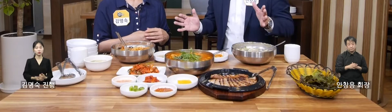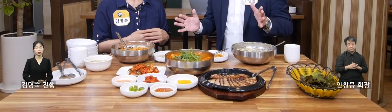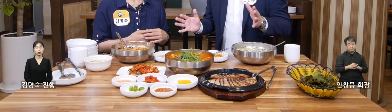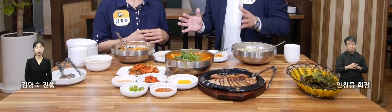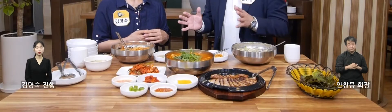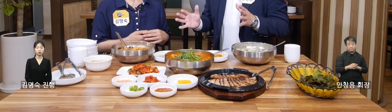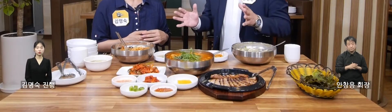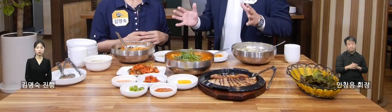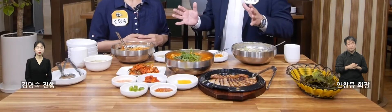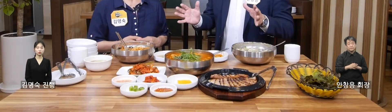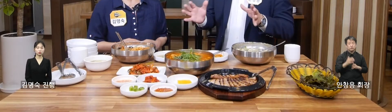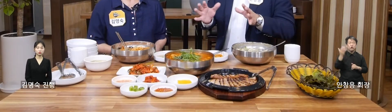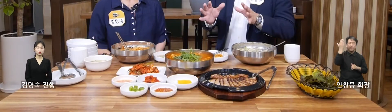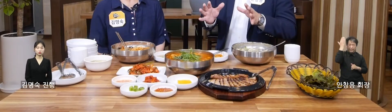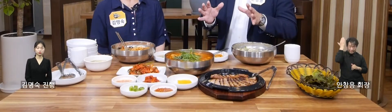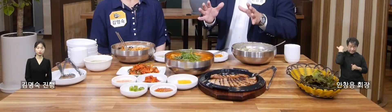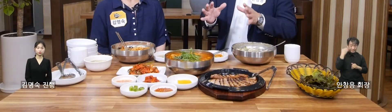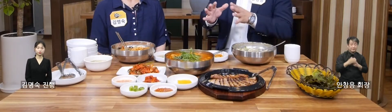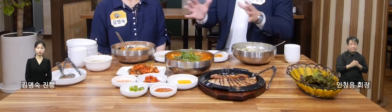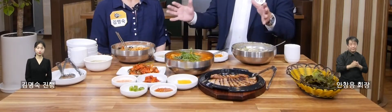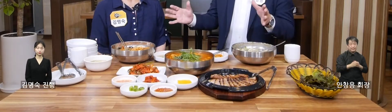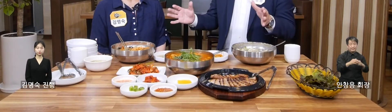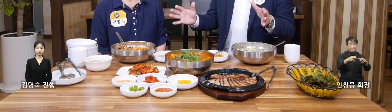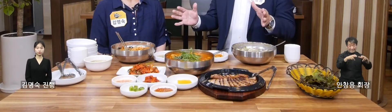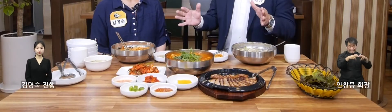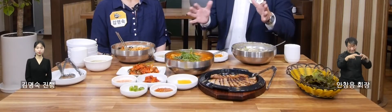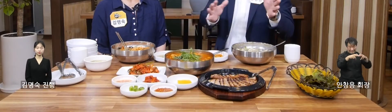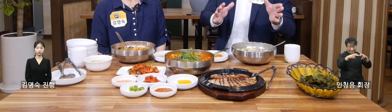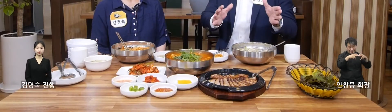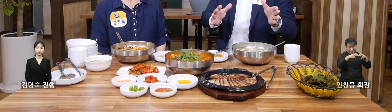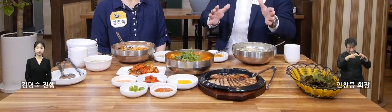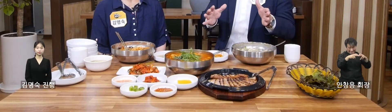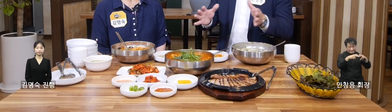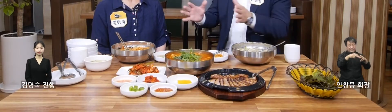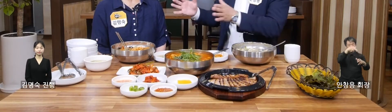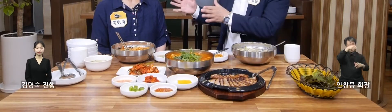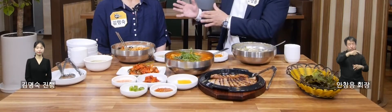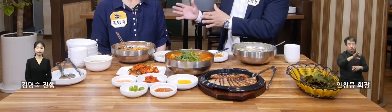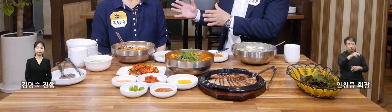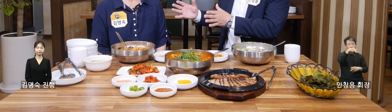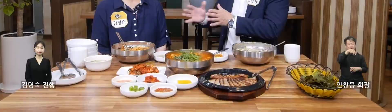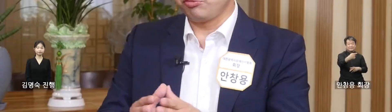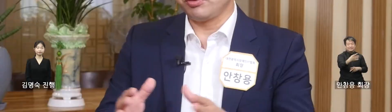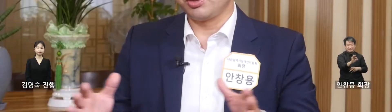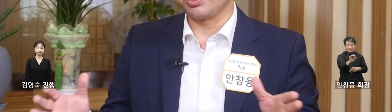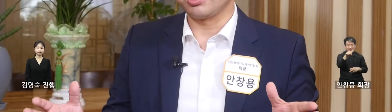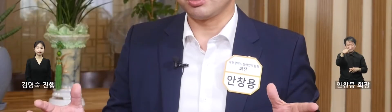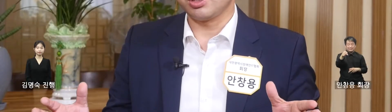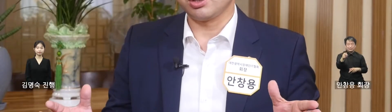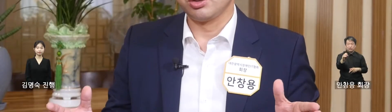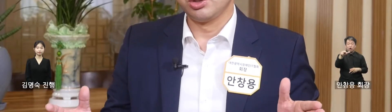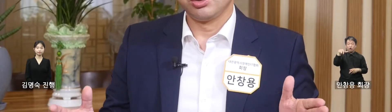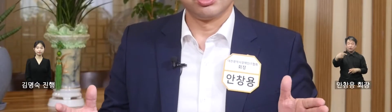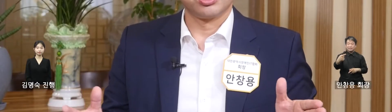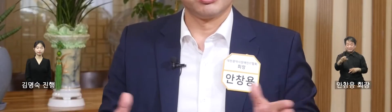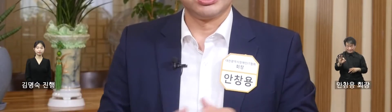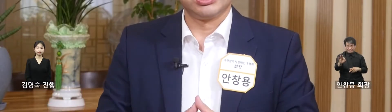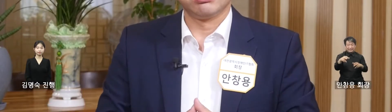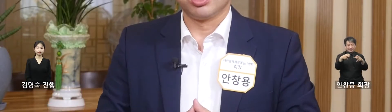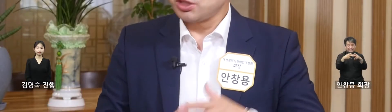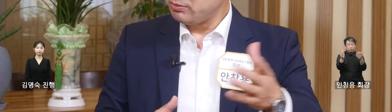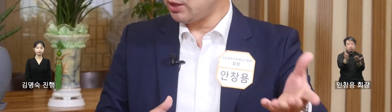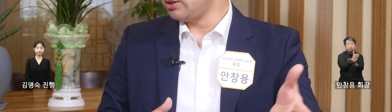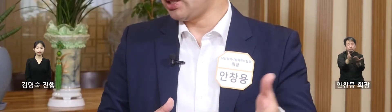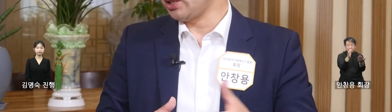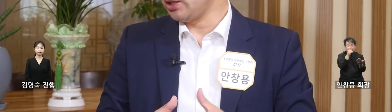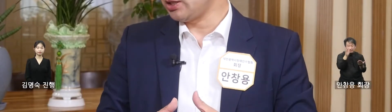그 전에는 장애인들에 대한 등급을 뭐 중증장애인, 뭐 경증장애인 이렇게 구분 지어졌는데